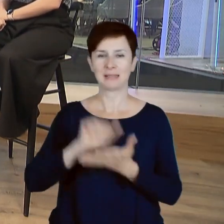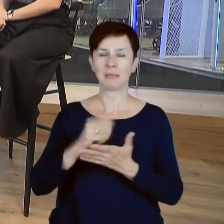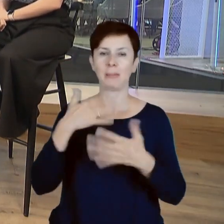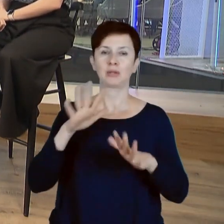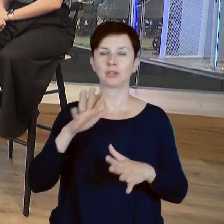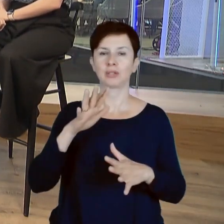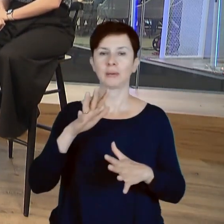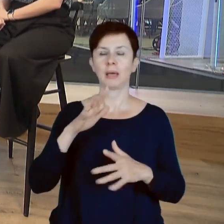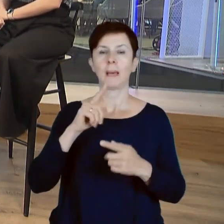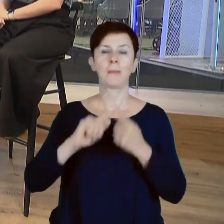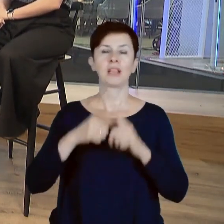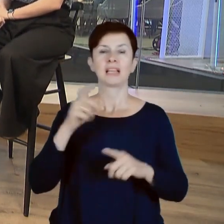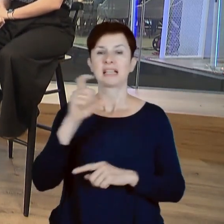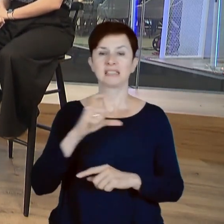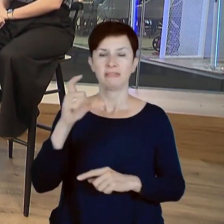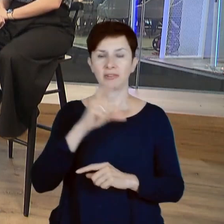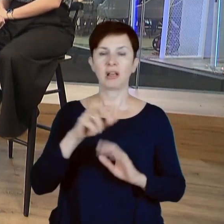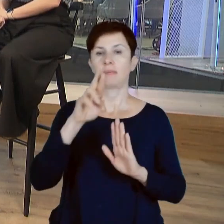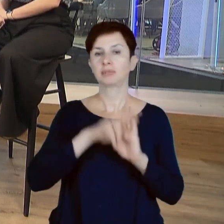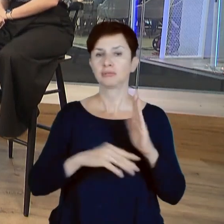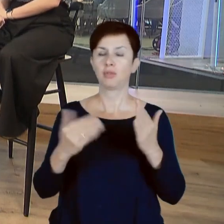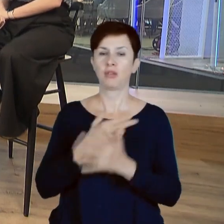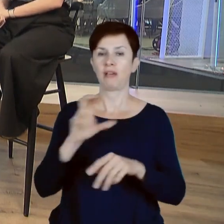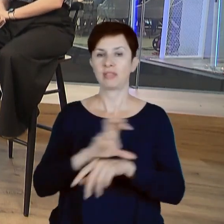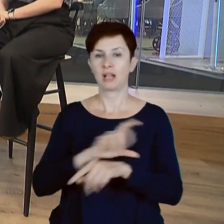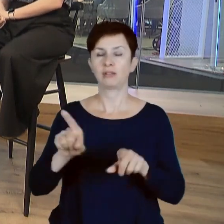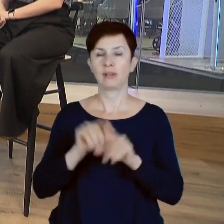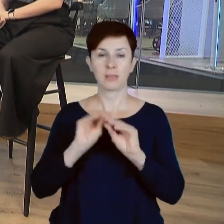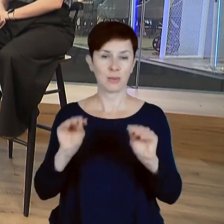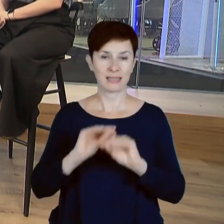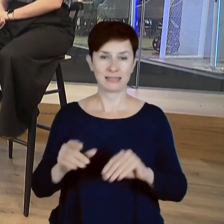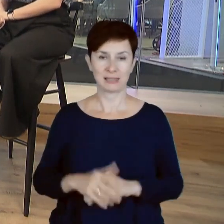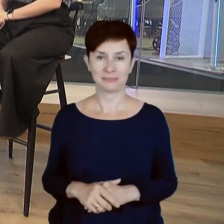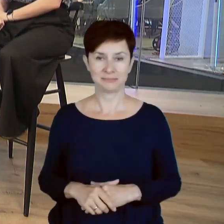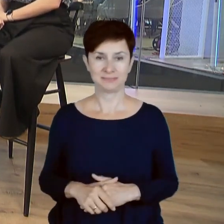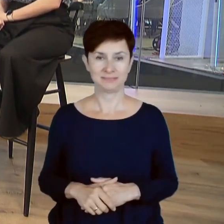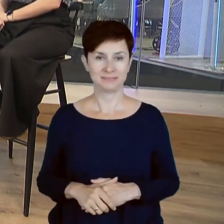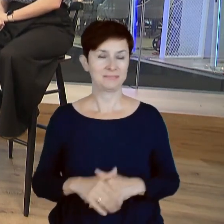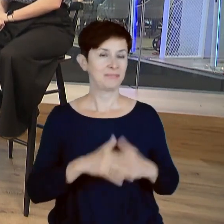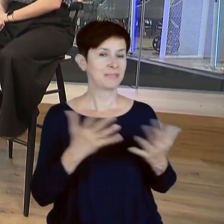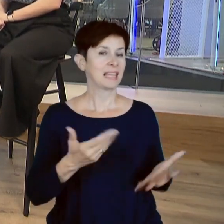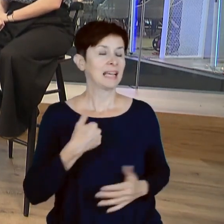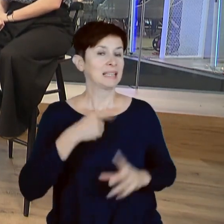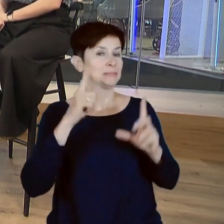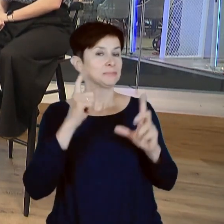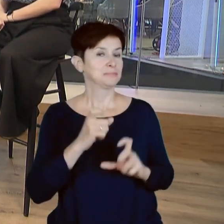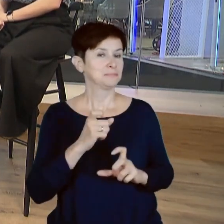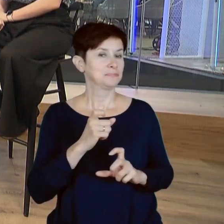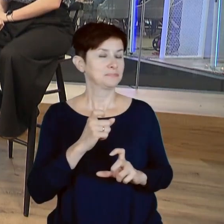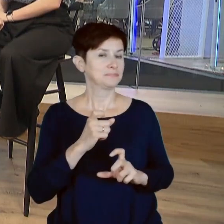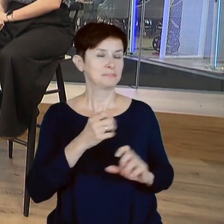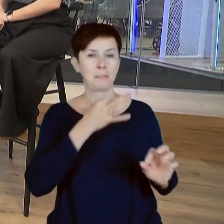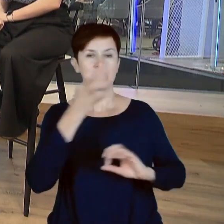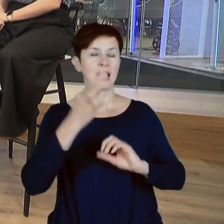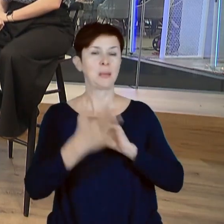cyfrowymi, regulacją nowych technologii, ale też edukacją. Słuchajcie, zacznę od takiego pytania podstawowego i zwrócę